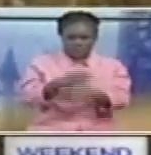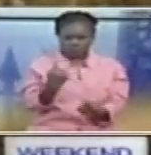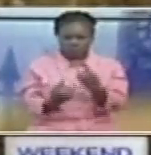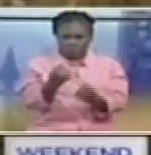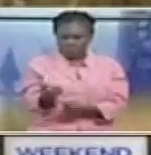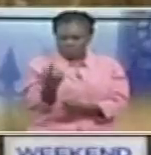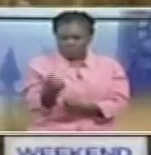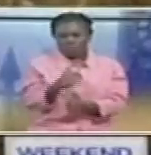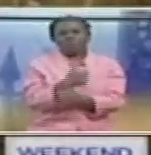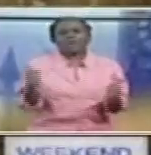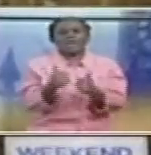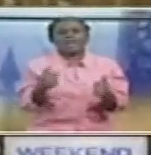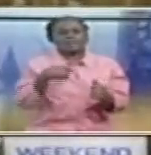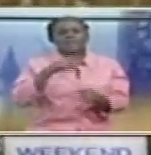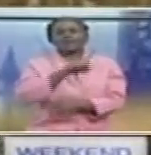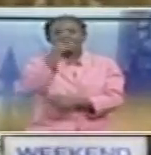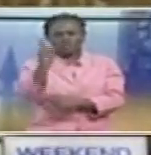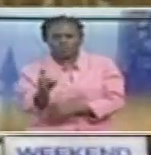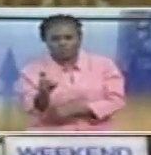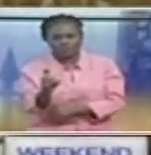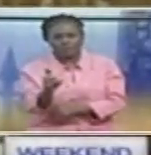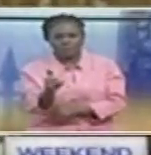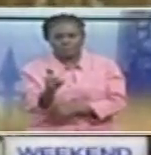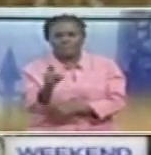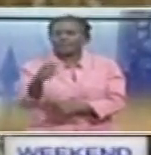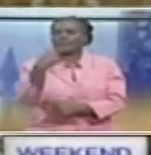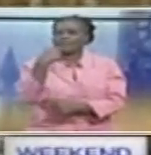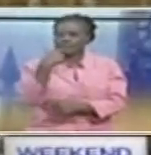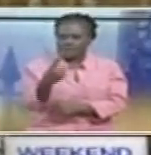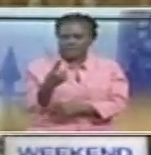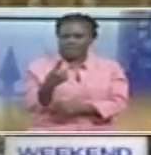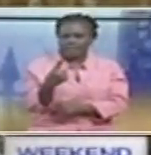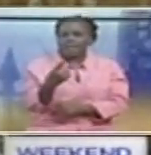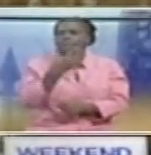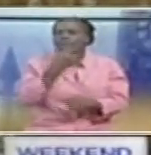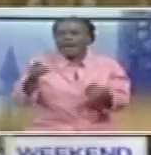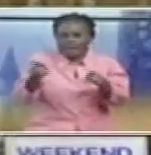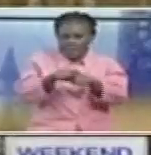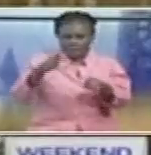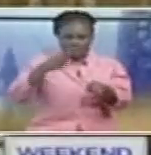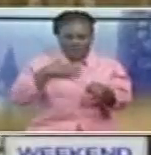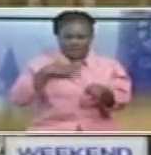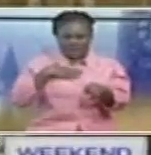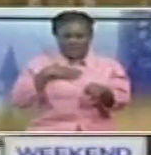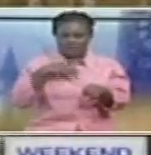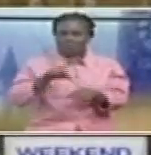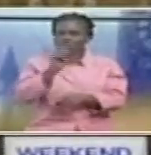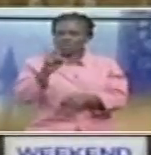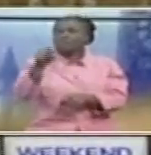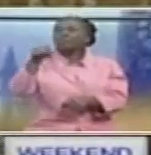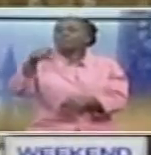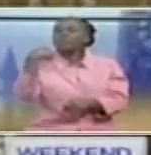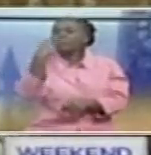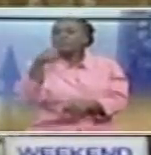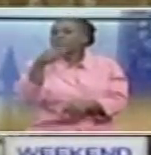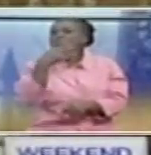kujaribu sana. Sasa nikamuuliza akaniambia ya kwamba my brother amejeruhiwa. Aliniuliza huyo ni